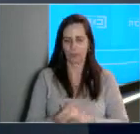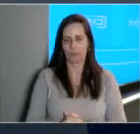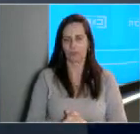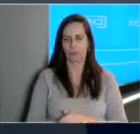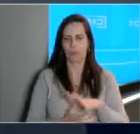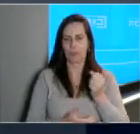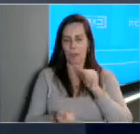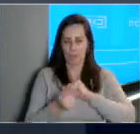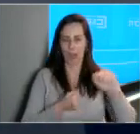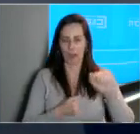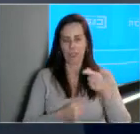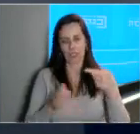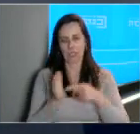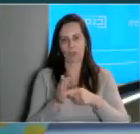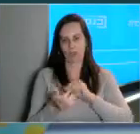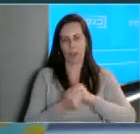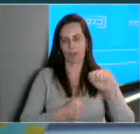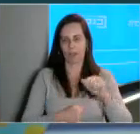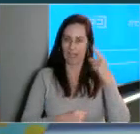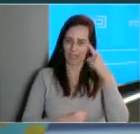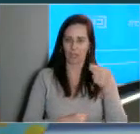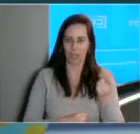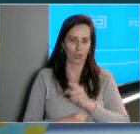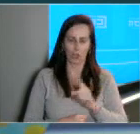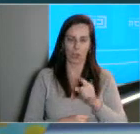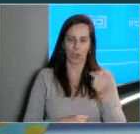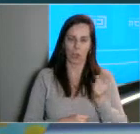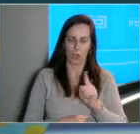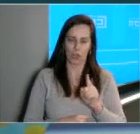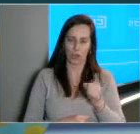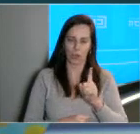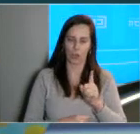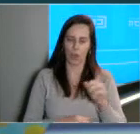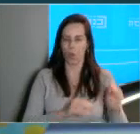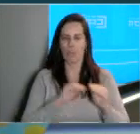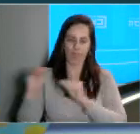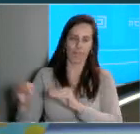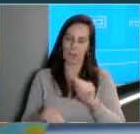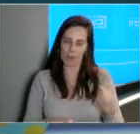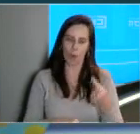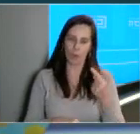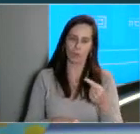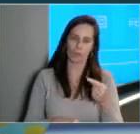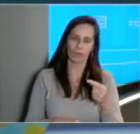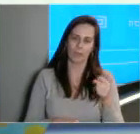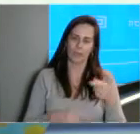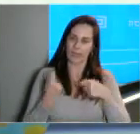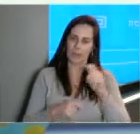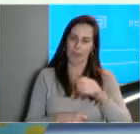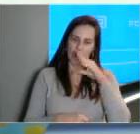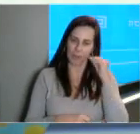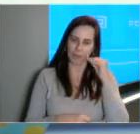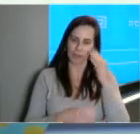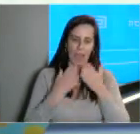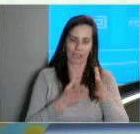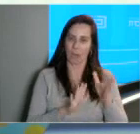תראה, אם היא מחקה אותו כנראה יש סיבה, להערכתי היא לא זו שתערוק, כי בכל זאת, חבר הכנסת אמיר